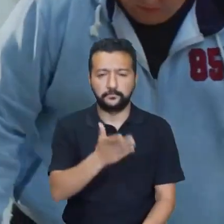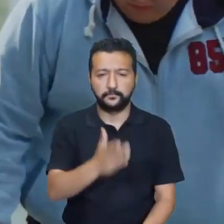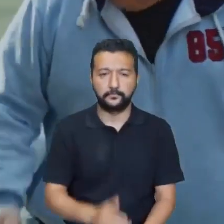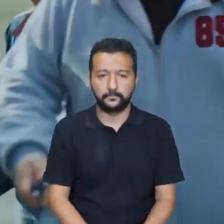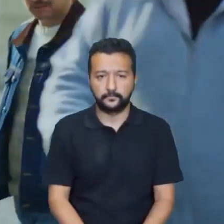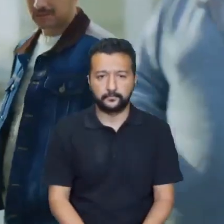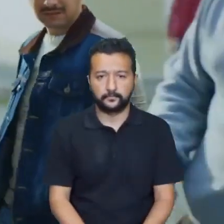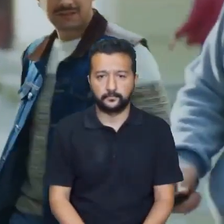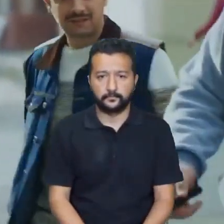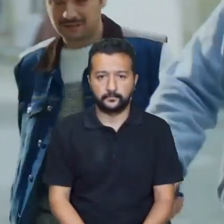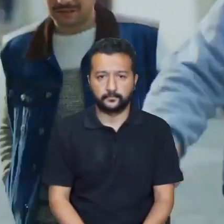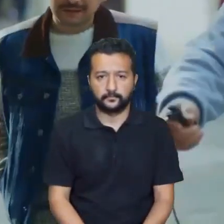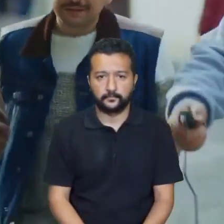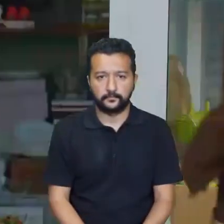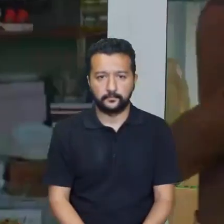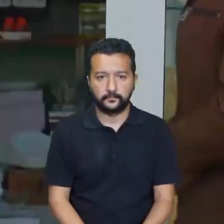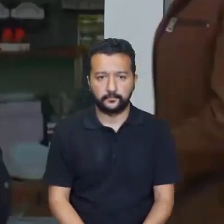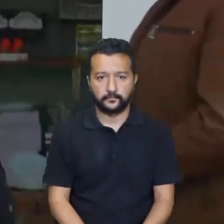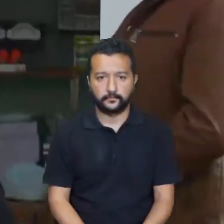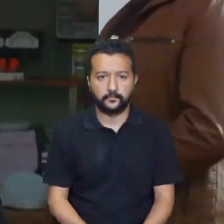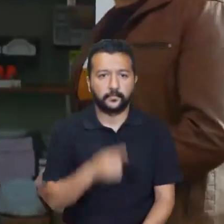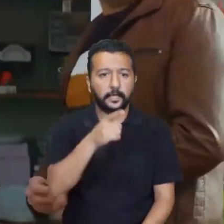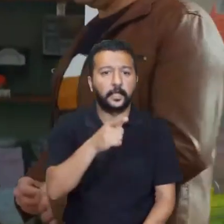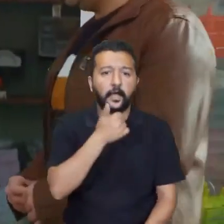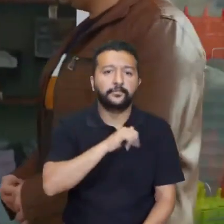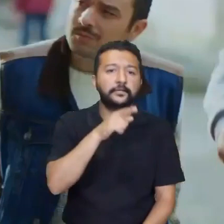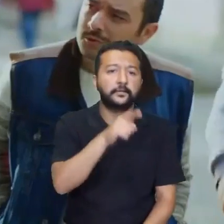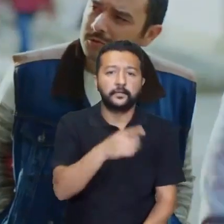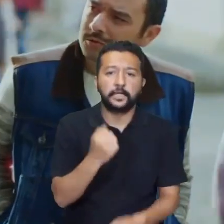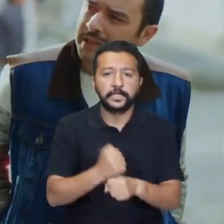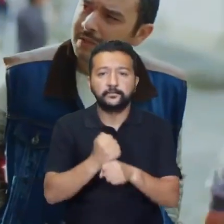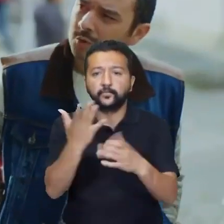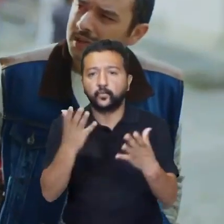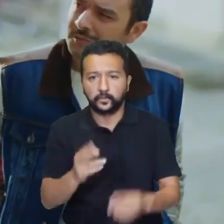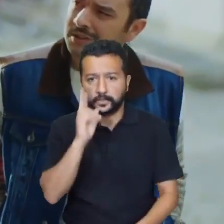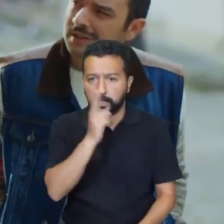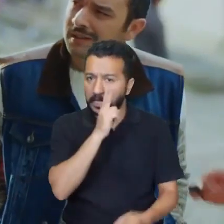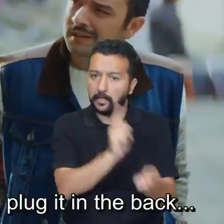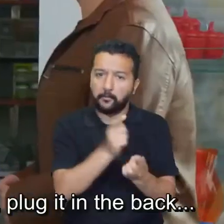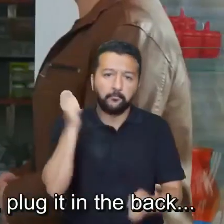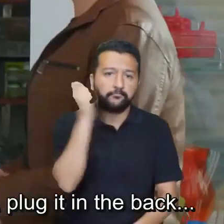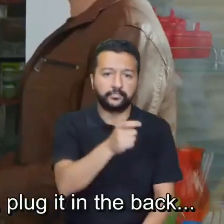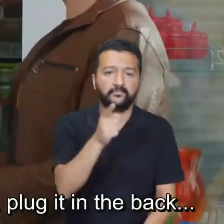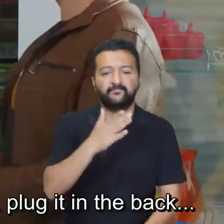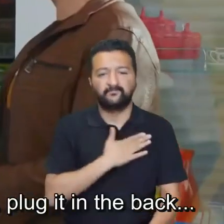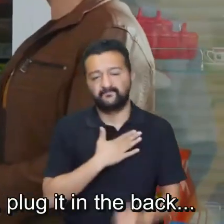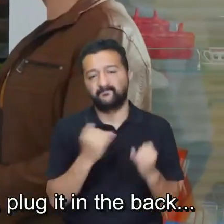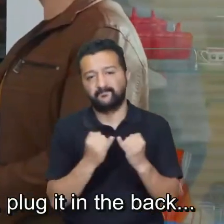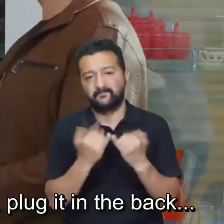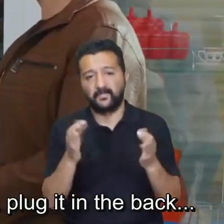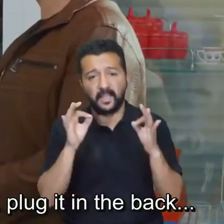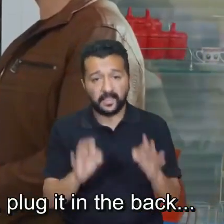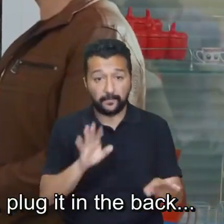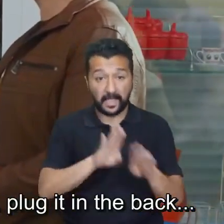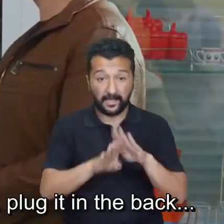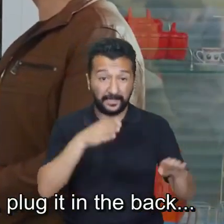sallayıp devam ederken İlyas da bakkal da geldi. Şevket abi. Ahmet. Geçmiş olsun. Yenge mührü basmış yine. Başı sargılı. Tam